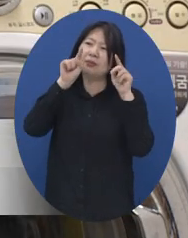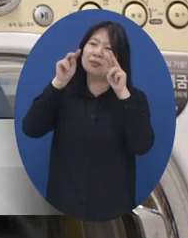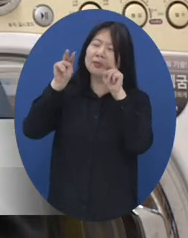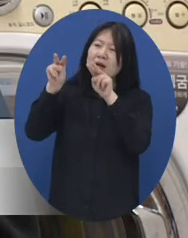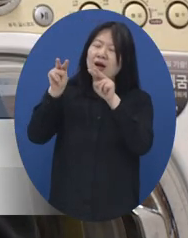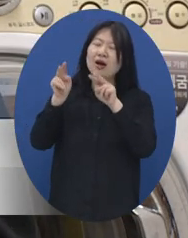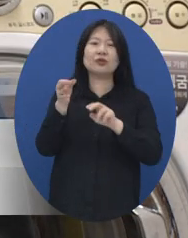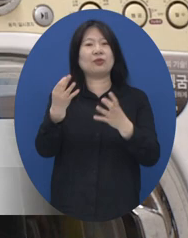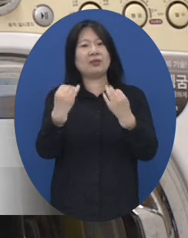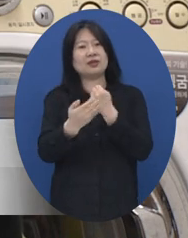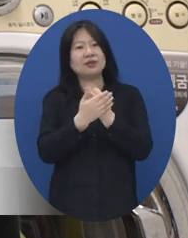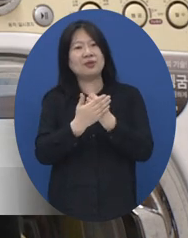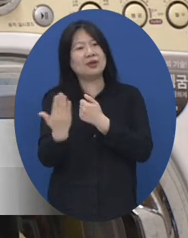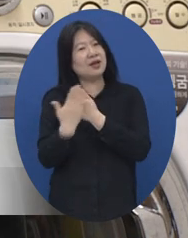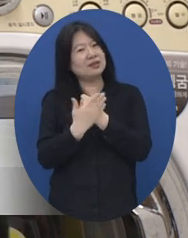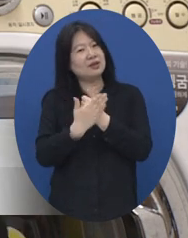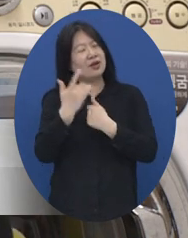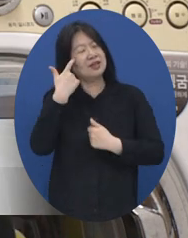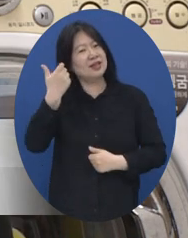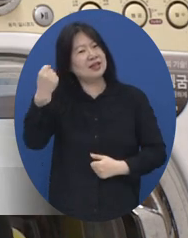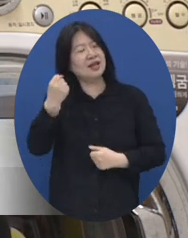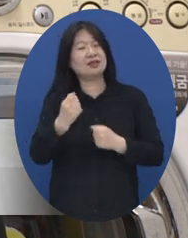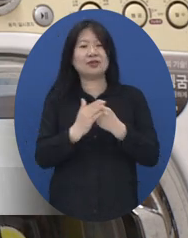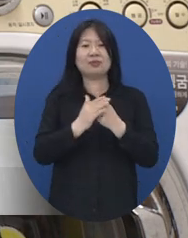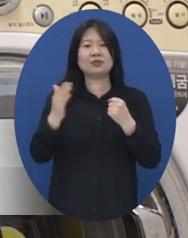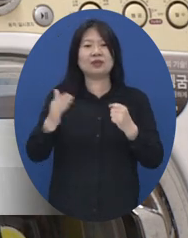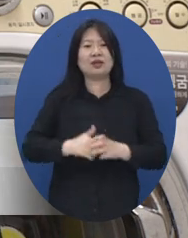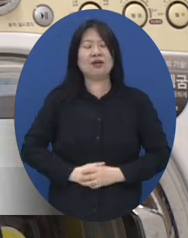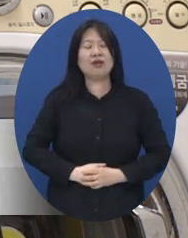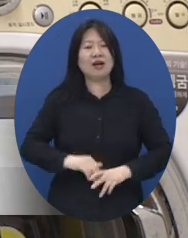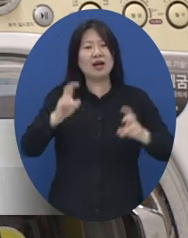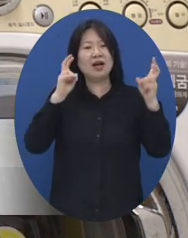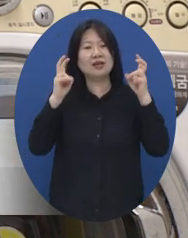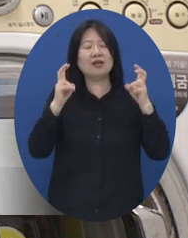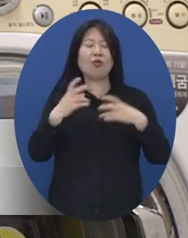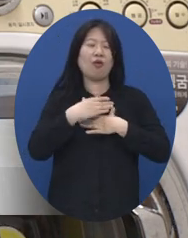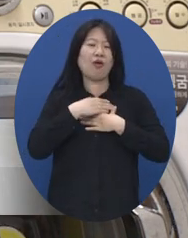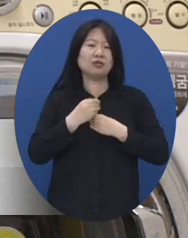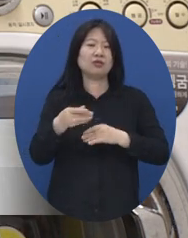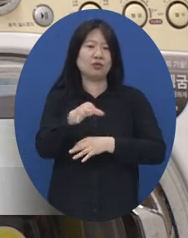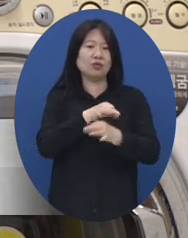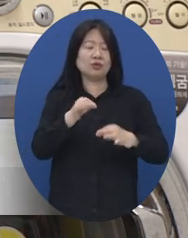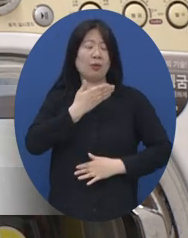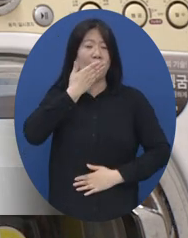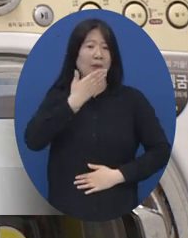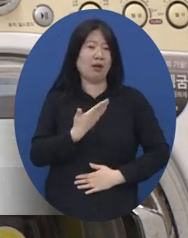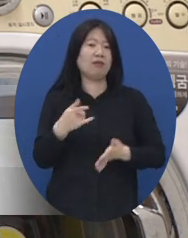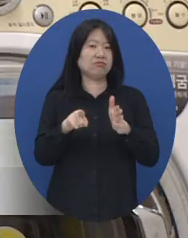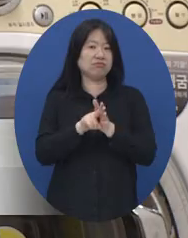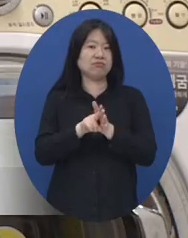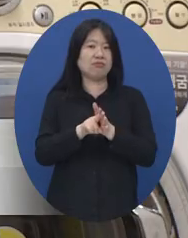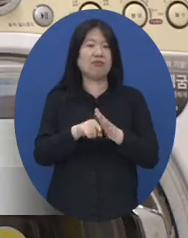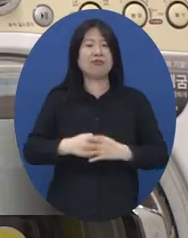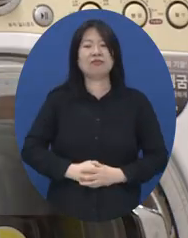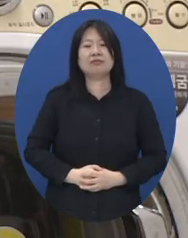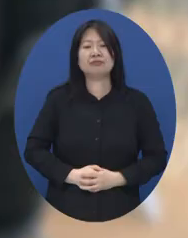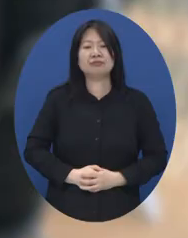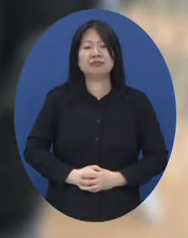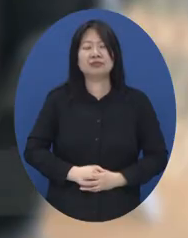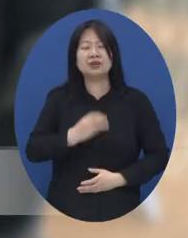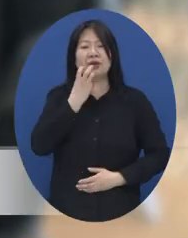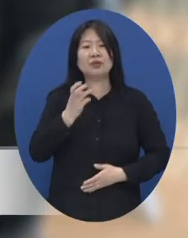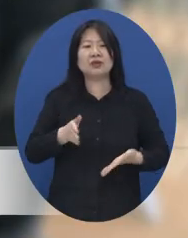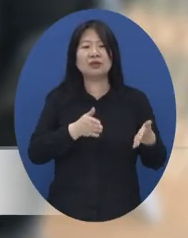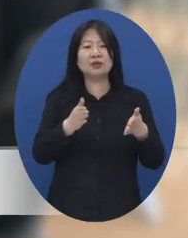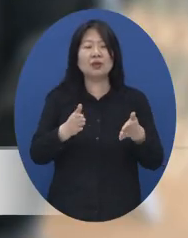돈이 많으니까 이렇게 챙겨주시는 거잖아요 그래가지고 회사가 되게 안정적이고 나라는 것을 느꼈고